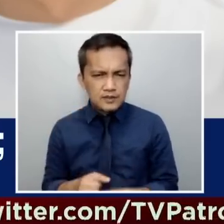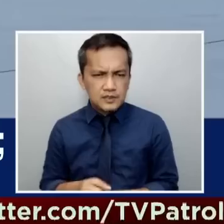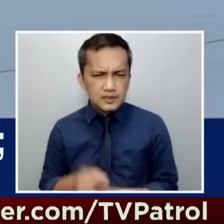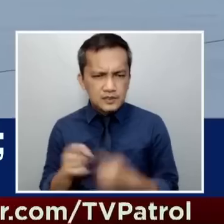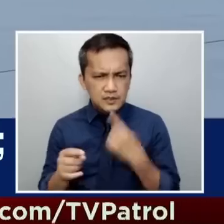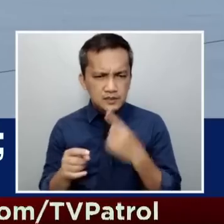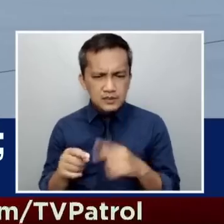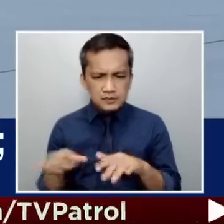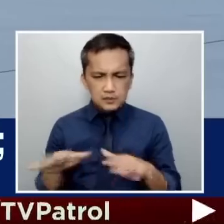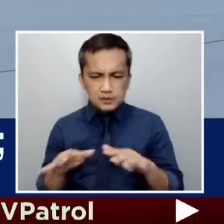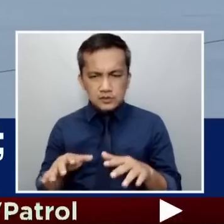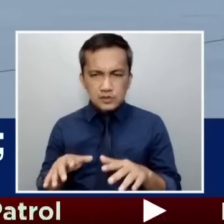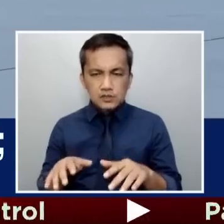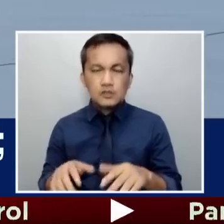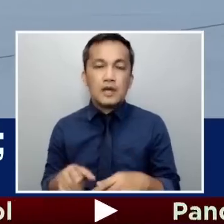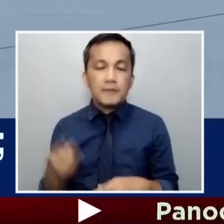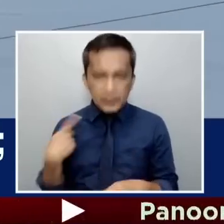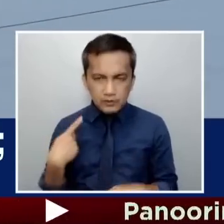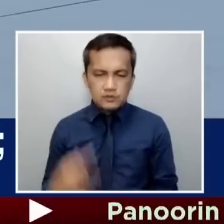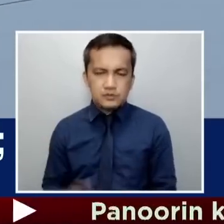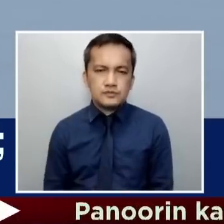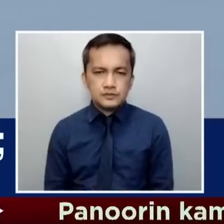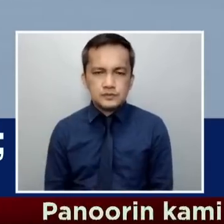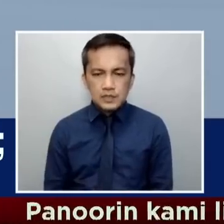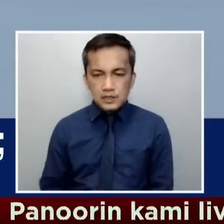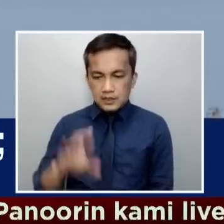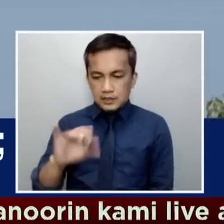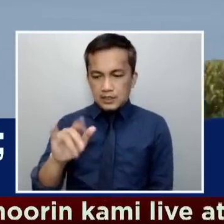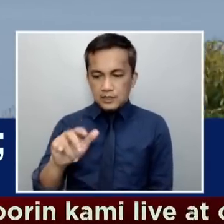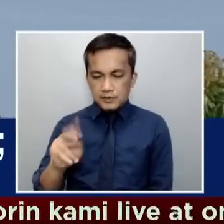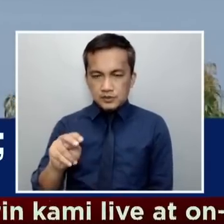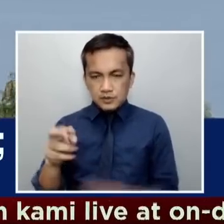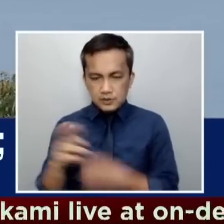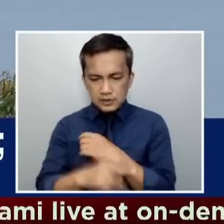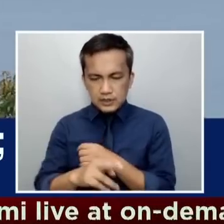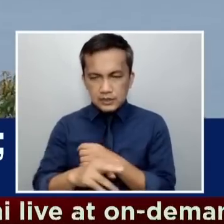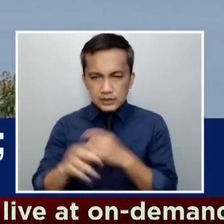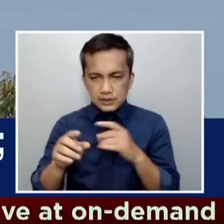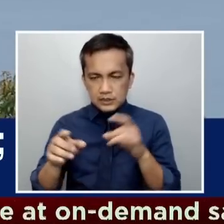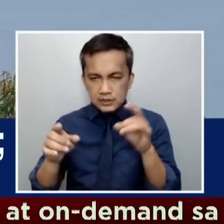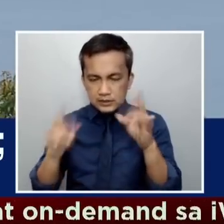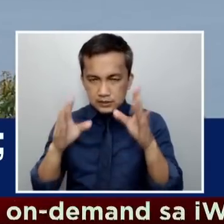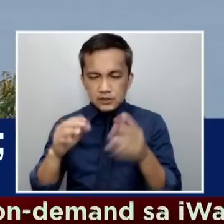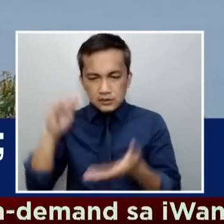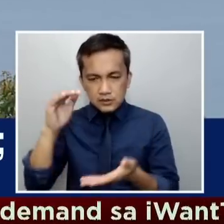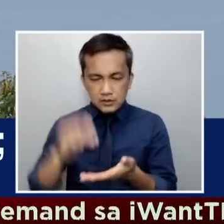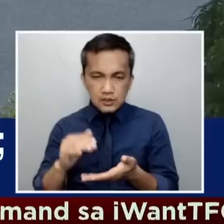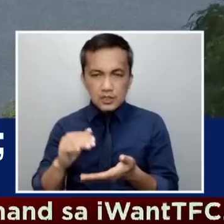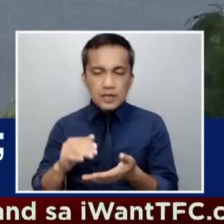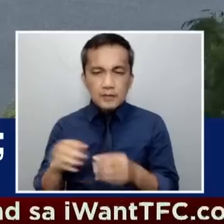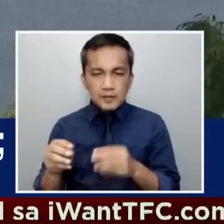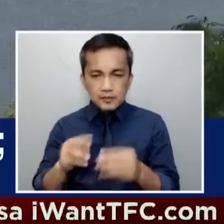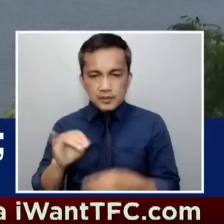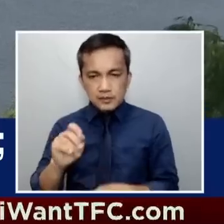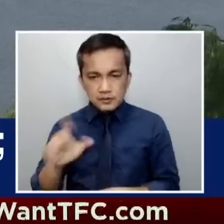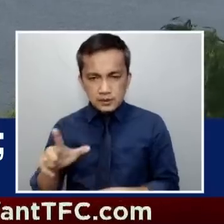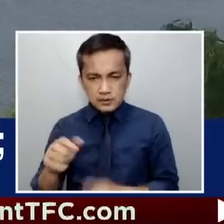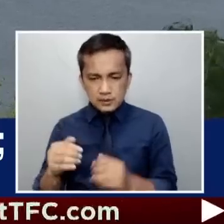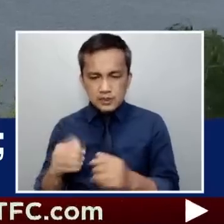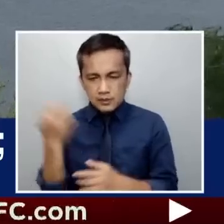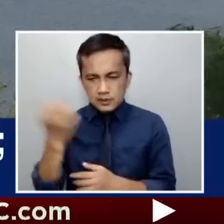tremor. Itinaas naman ang Calabarzon Regional Disaster Risk Reduction and Management Council ang kanilang Emergency